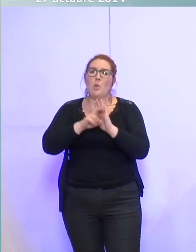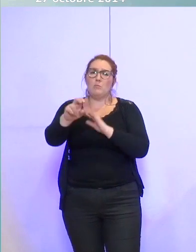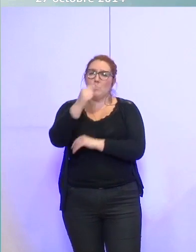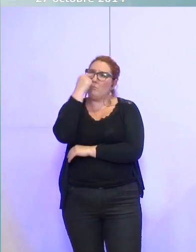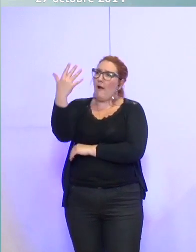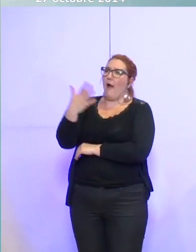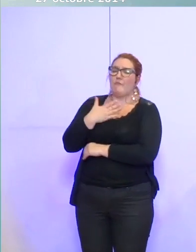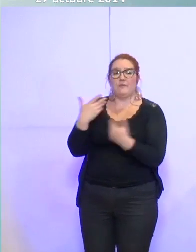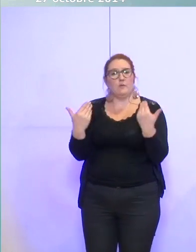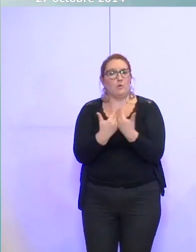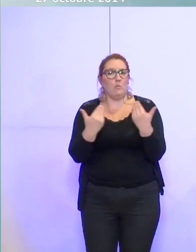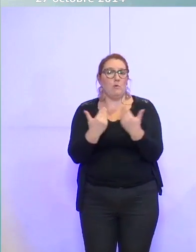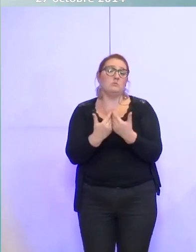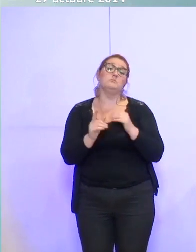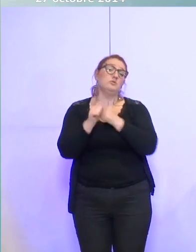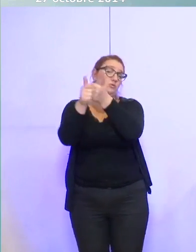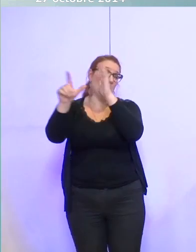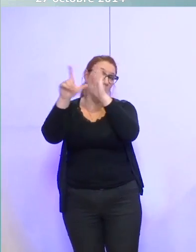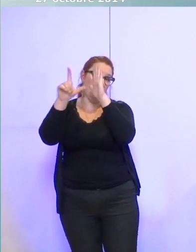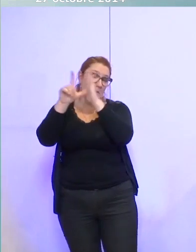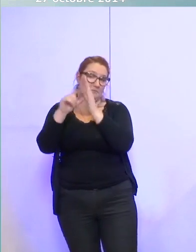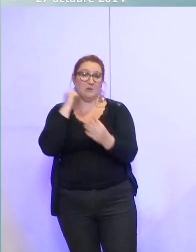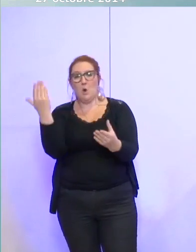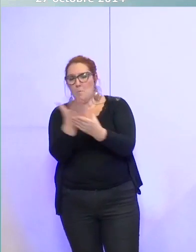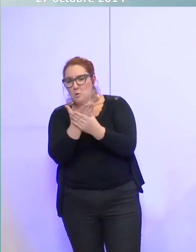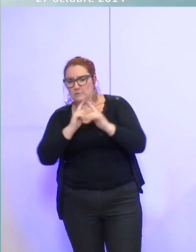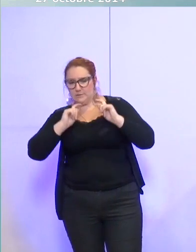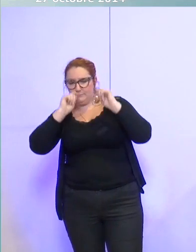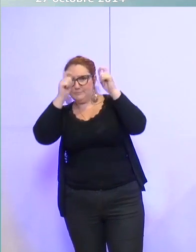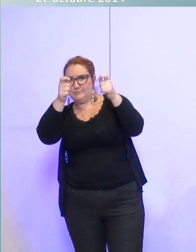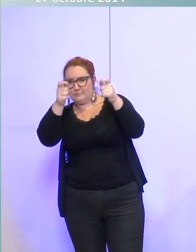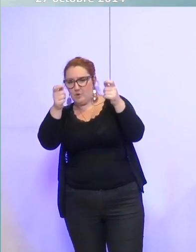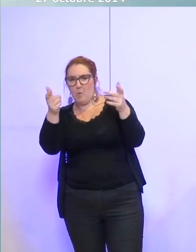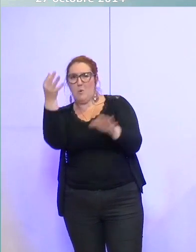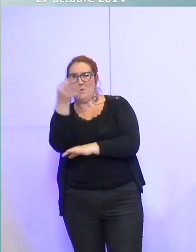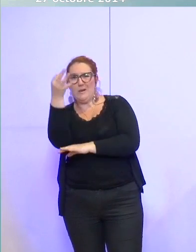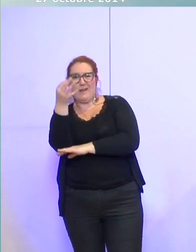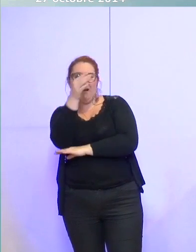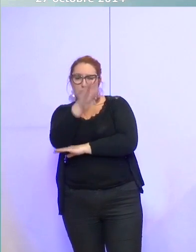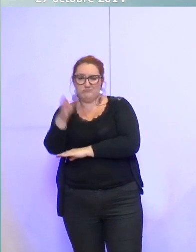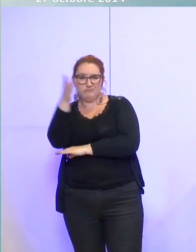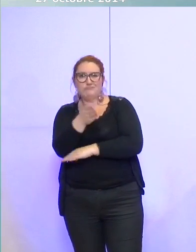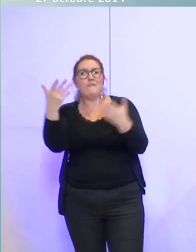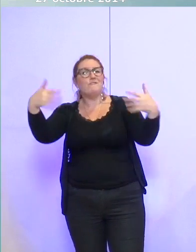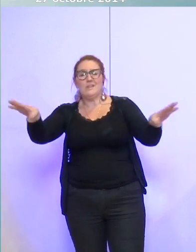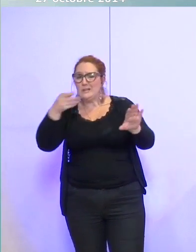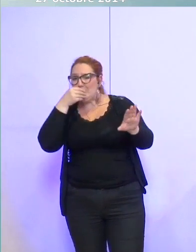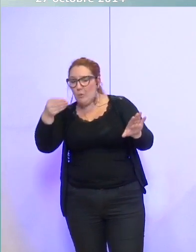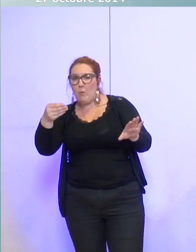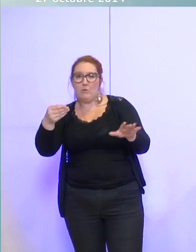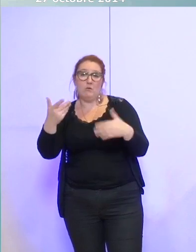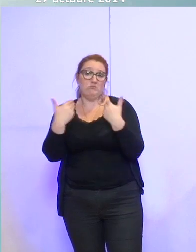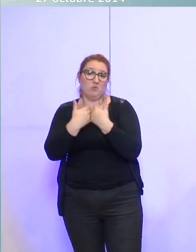selon les textes en vigueur, sur le dossier de déclassement. Donc c'est un épais dossier qui rassemble les